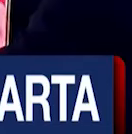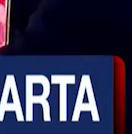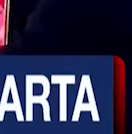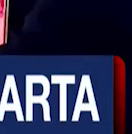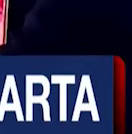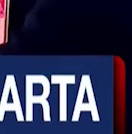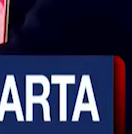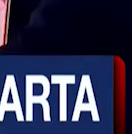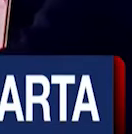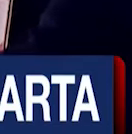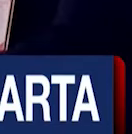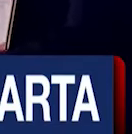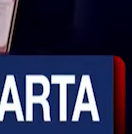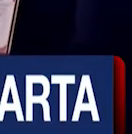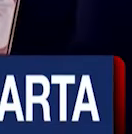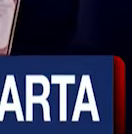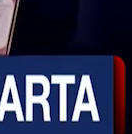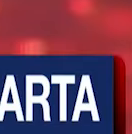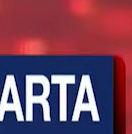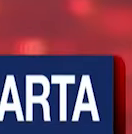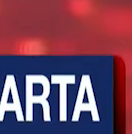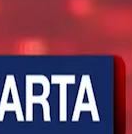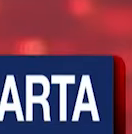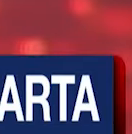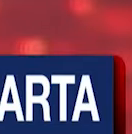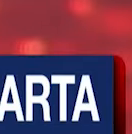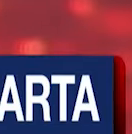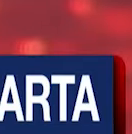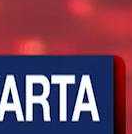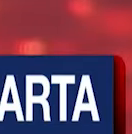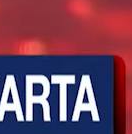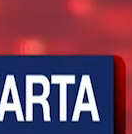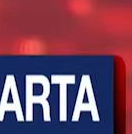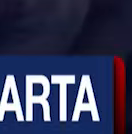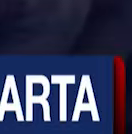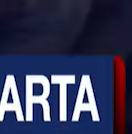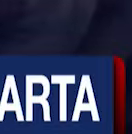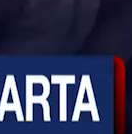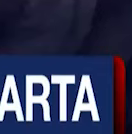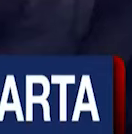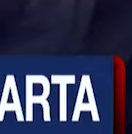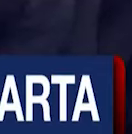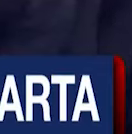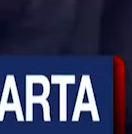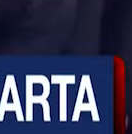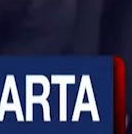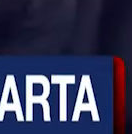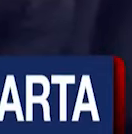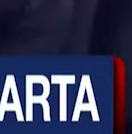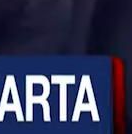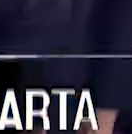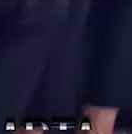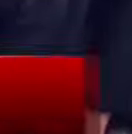Jakarta. Bapak Dodi Wijaya, Bapak Fahmi Zikrillah, Bapak Irwan Supriyadi Rambe,